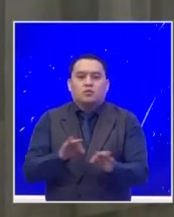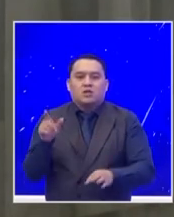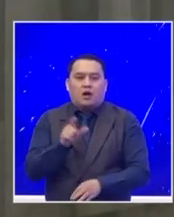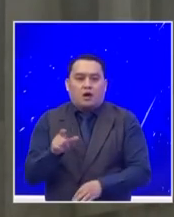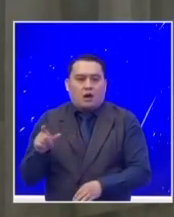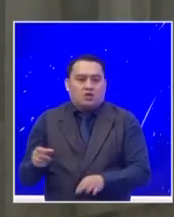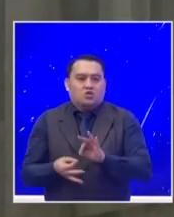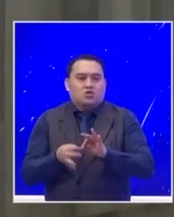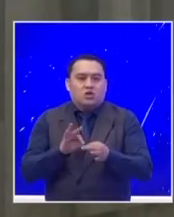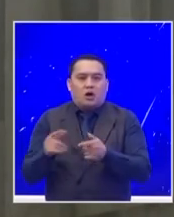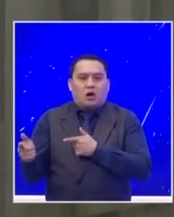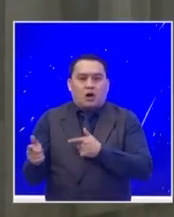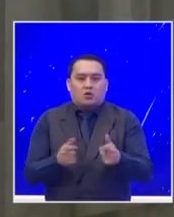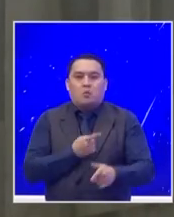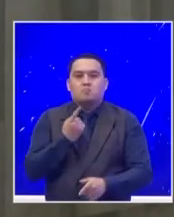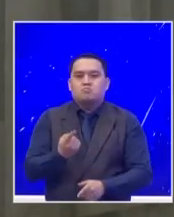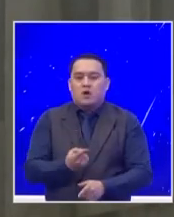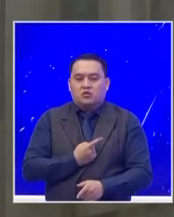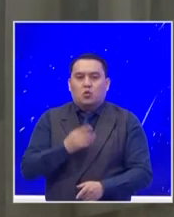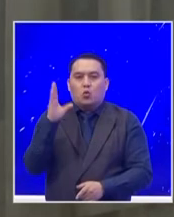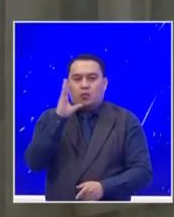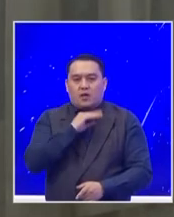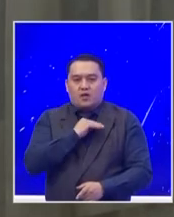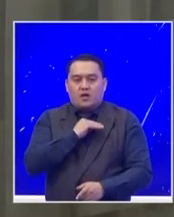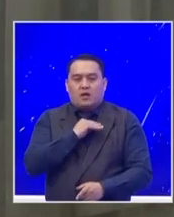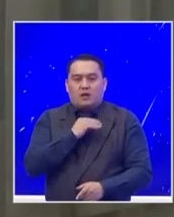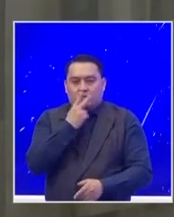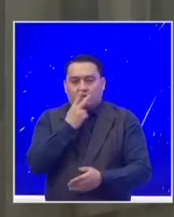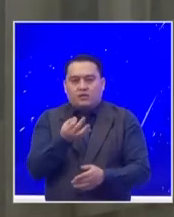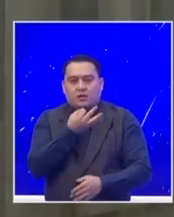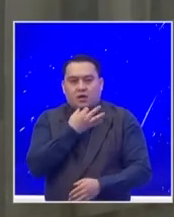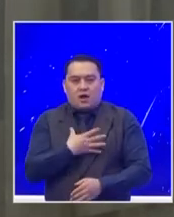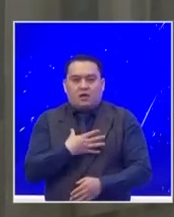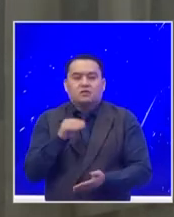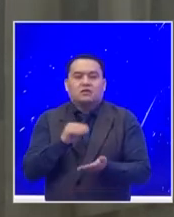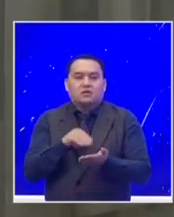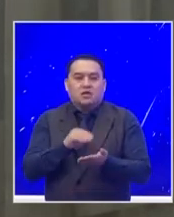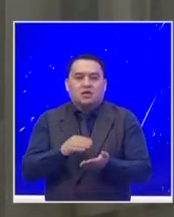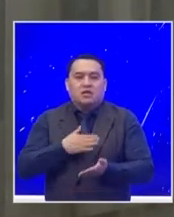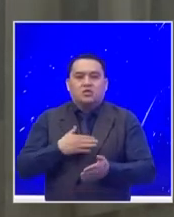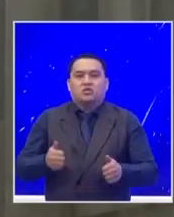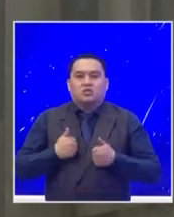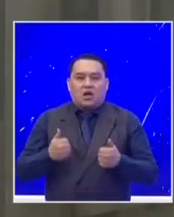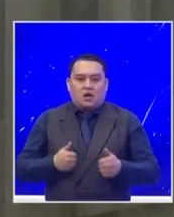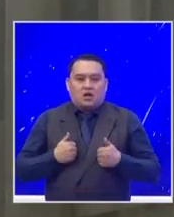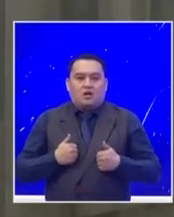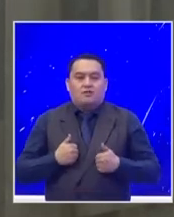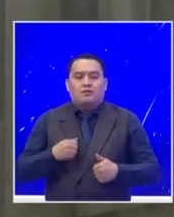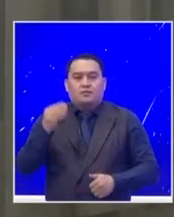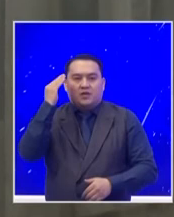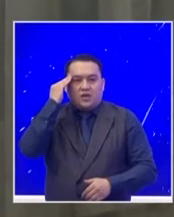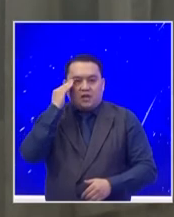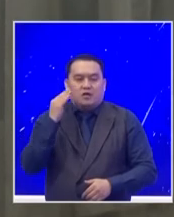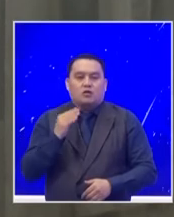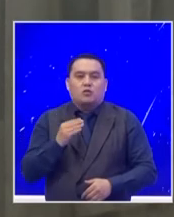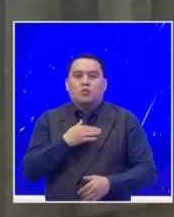готовимся тщательно, хотим показать все мастерство и умение. Думаю, зрителям нравится, и они ценят наши старания. Такое мнение складывается, потому что